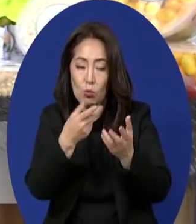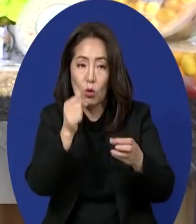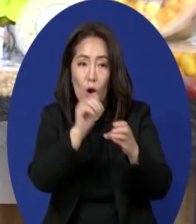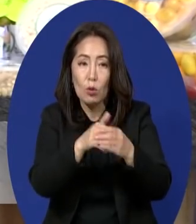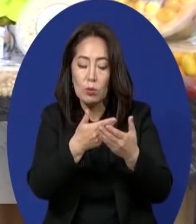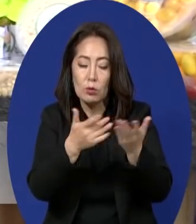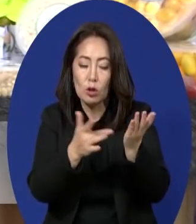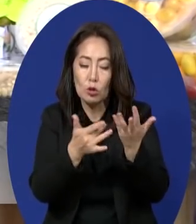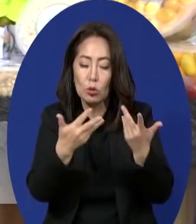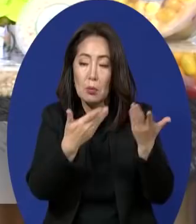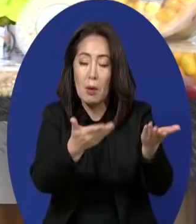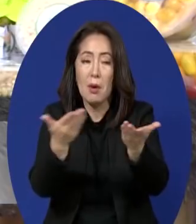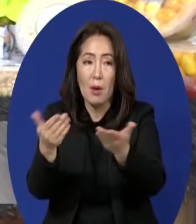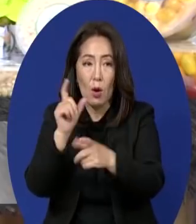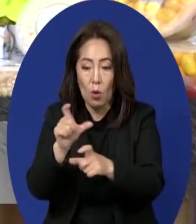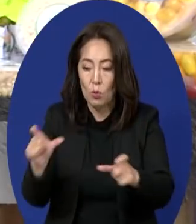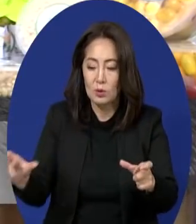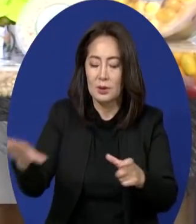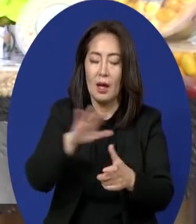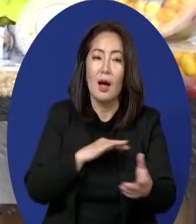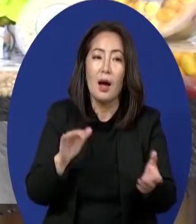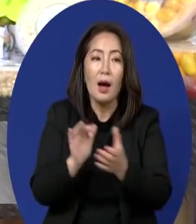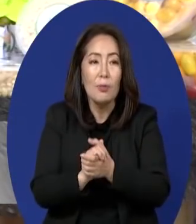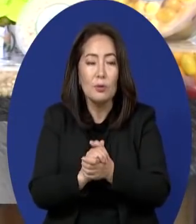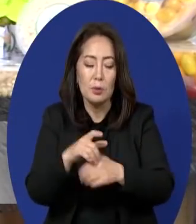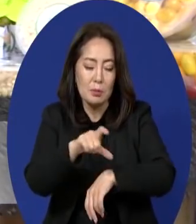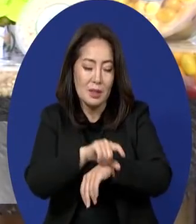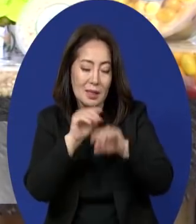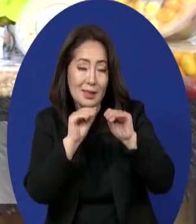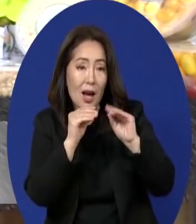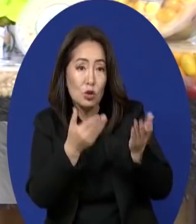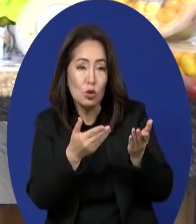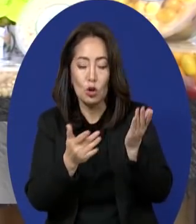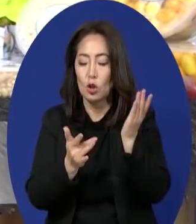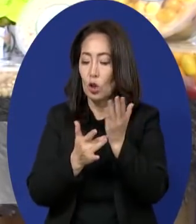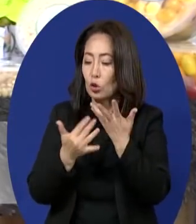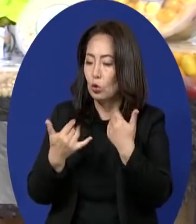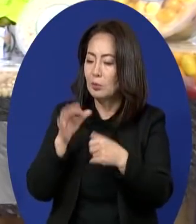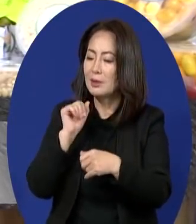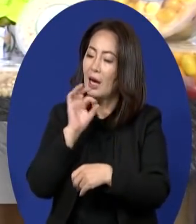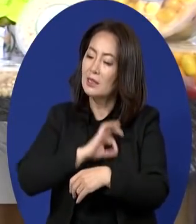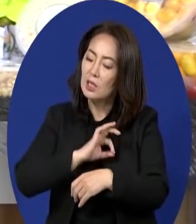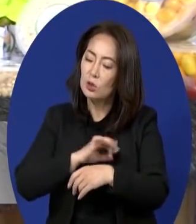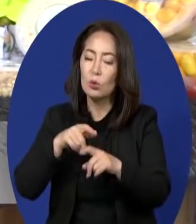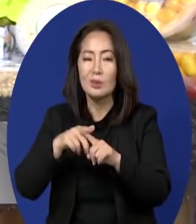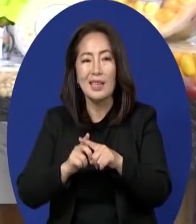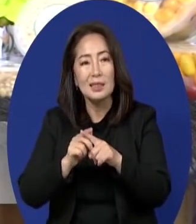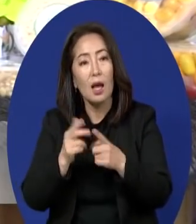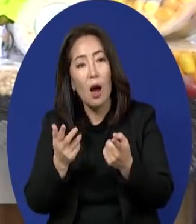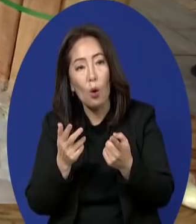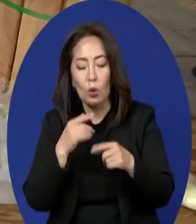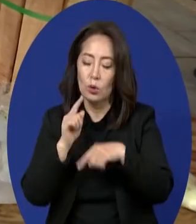бид нар одоо бас хамтраад тэр мэрэгжил эзэмшүүлэх, дээрэс нь техник талд хөрөмжөө одоо ашиглах, засварлах энэ тал дээр нь бас